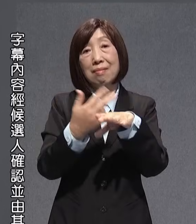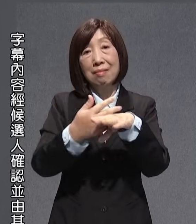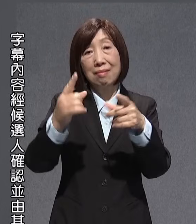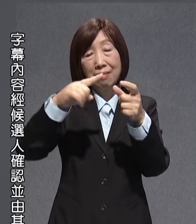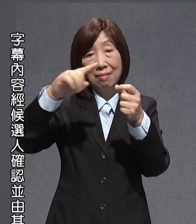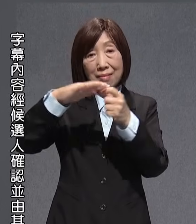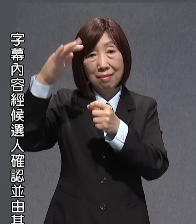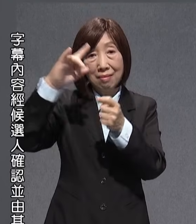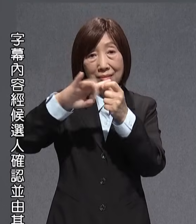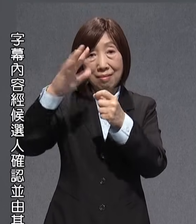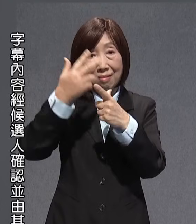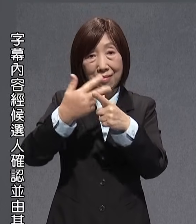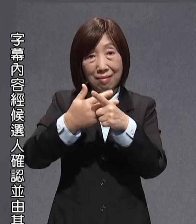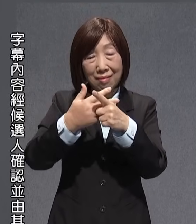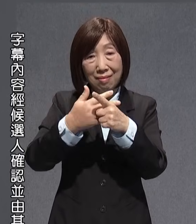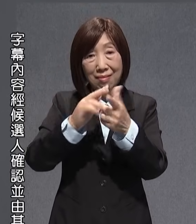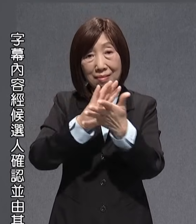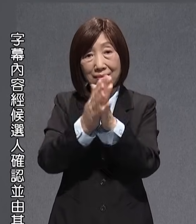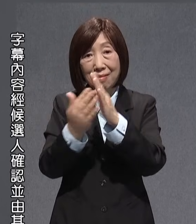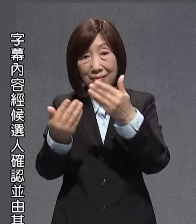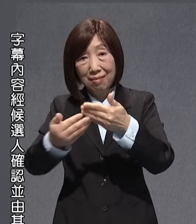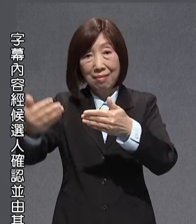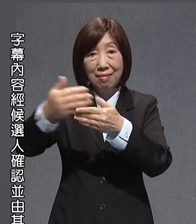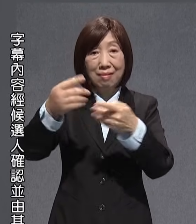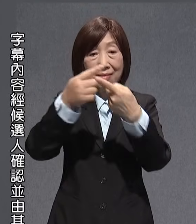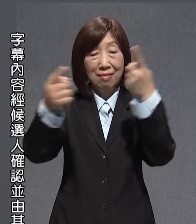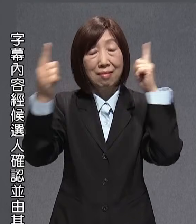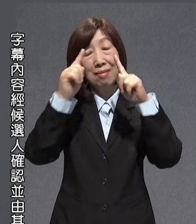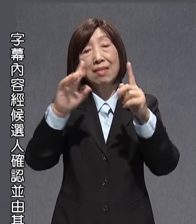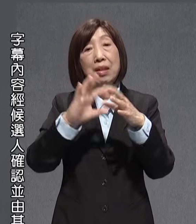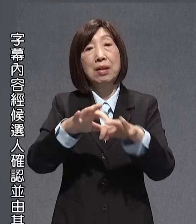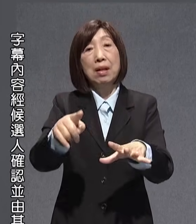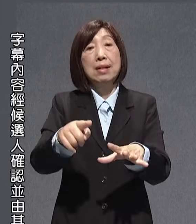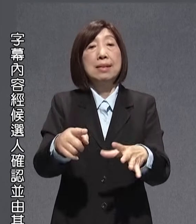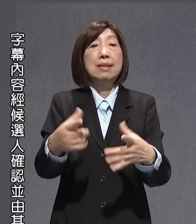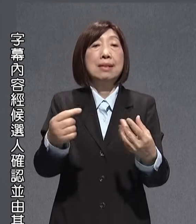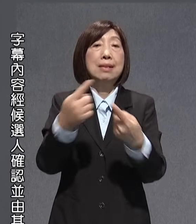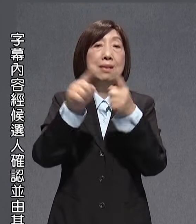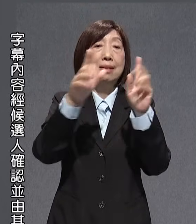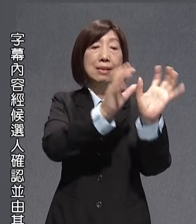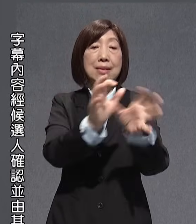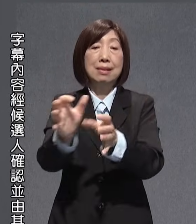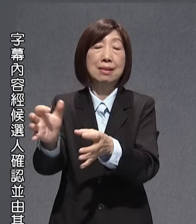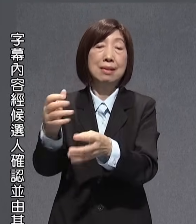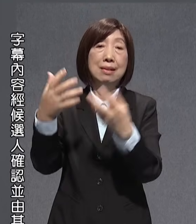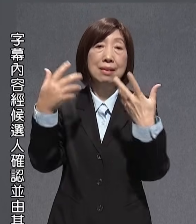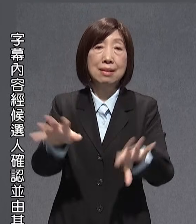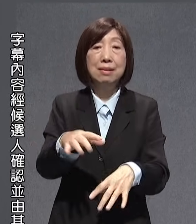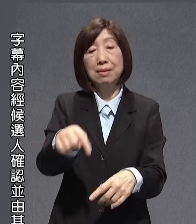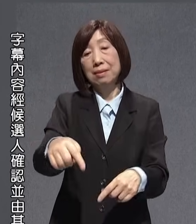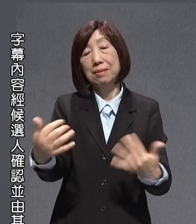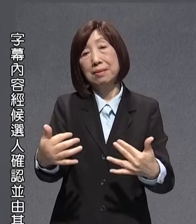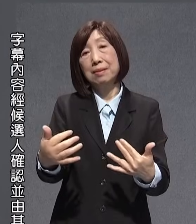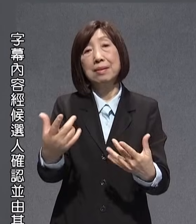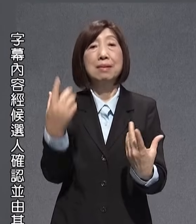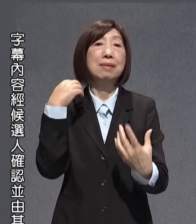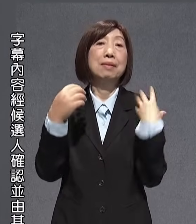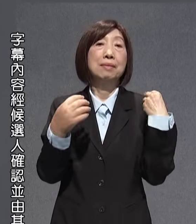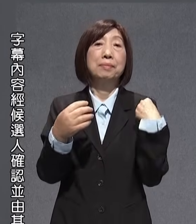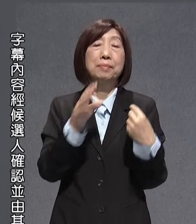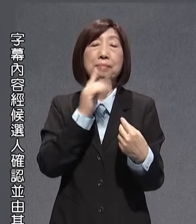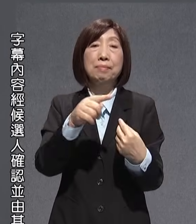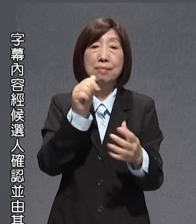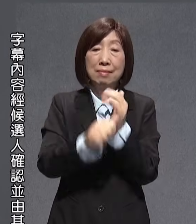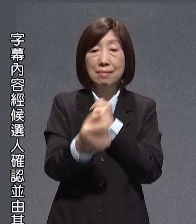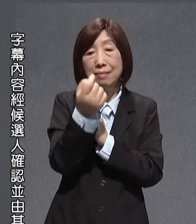造成目前台湾大学一大堆，也让这个问题在现阶段更难解决。少子化同样的就带来了